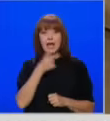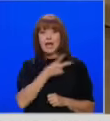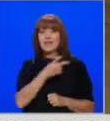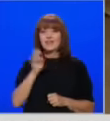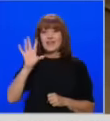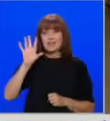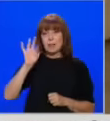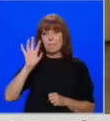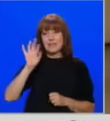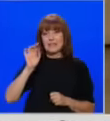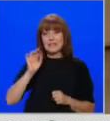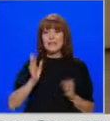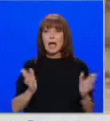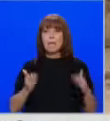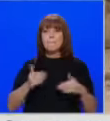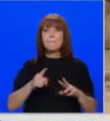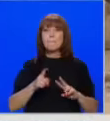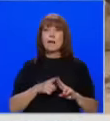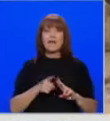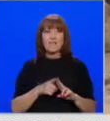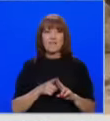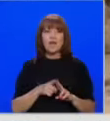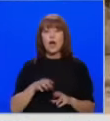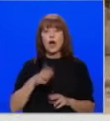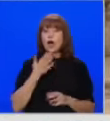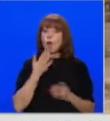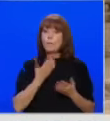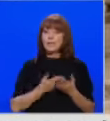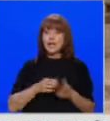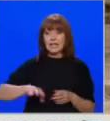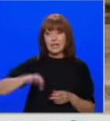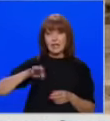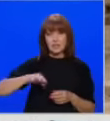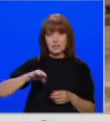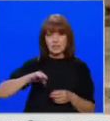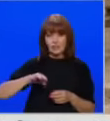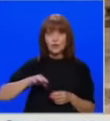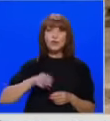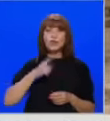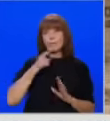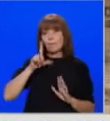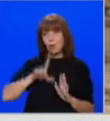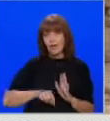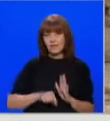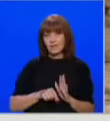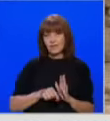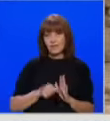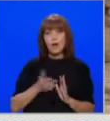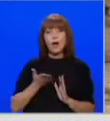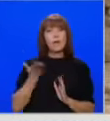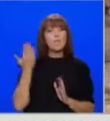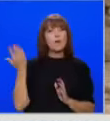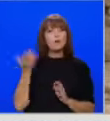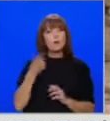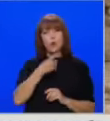250 павета. От БАН обещават освен по-качествени паветата да са и по-евтини. Ето, например, ако преди повече от 100